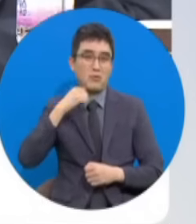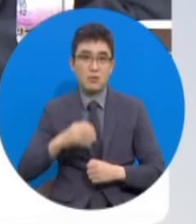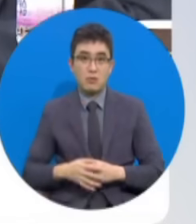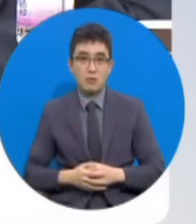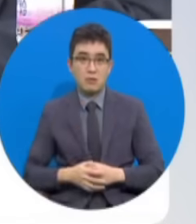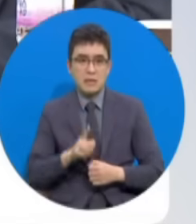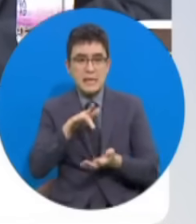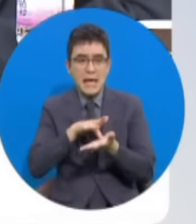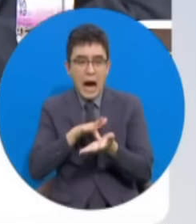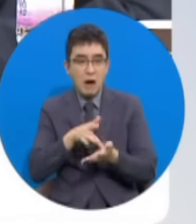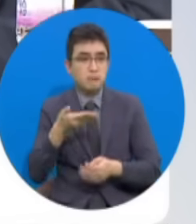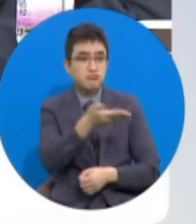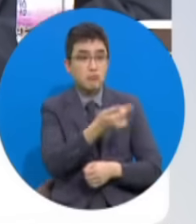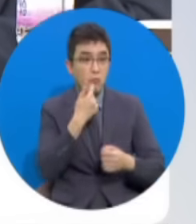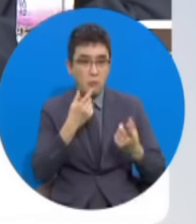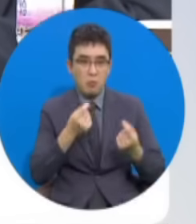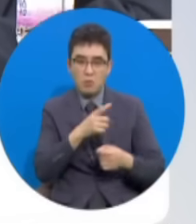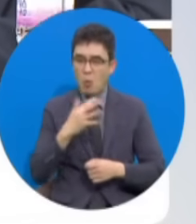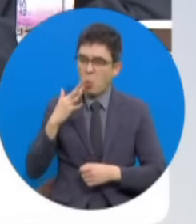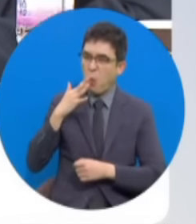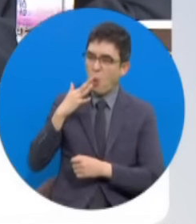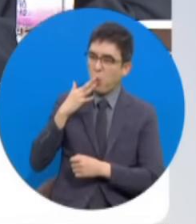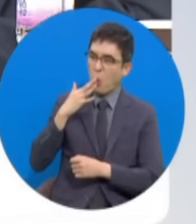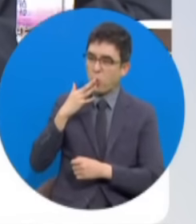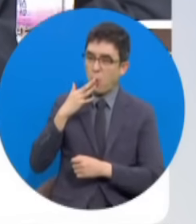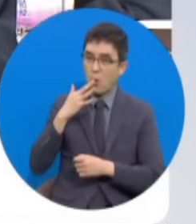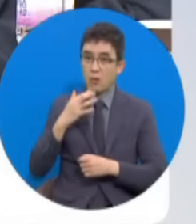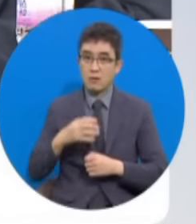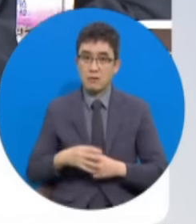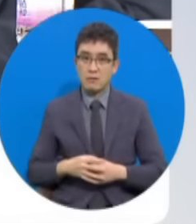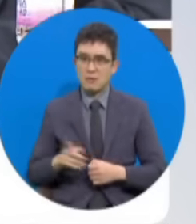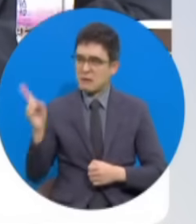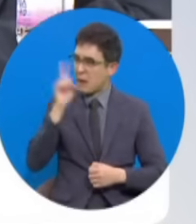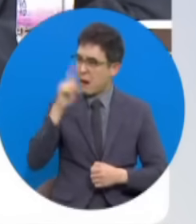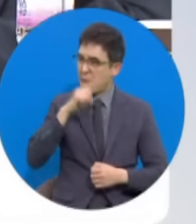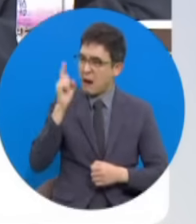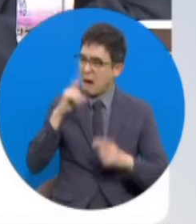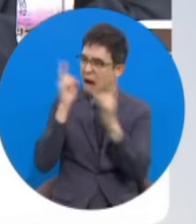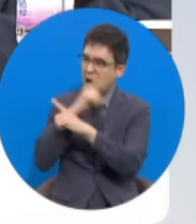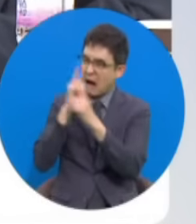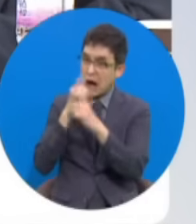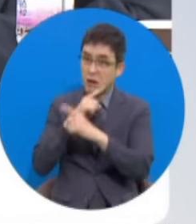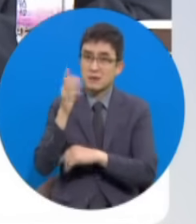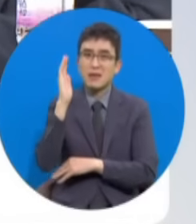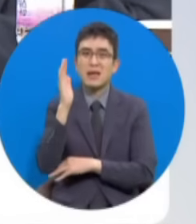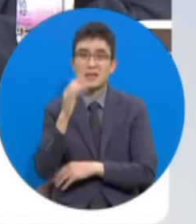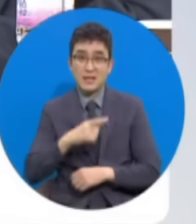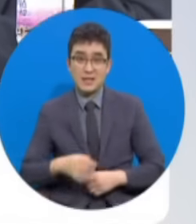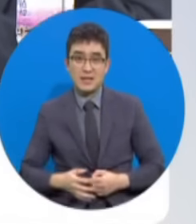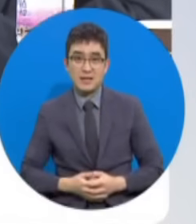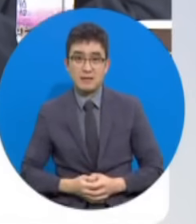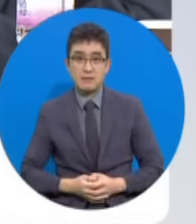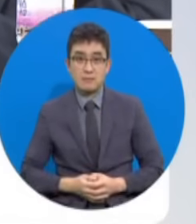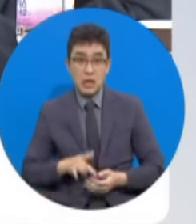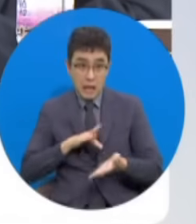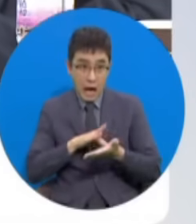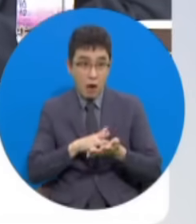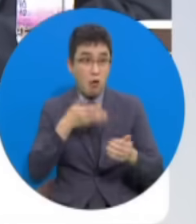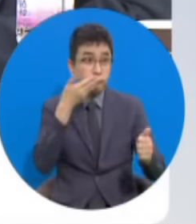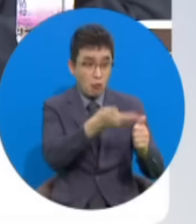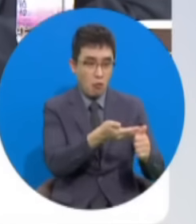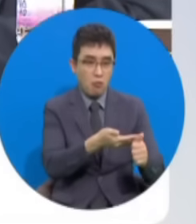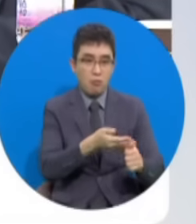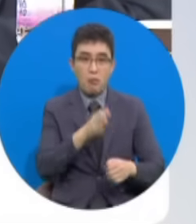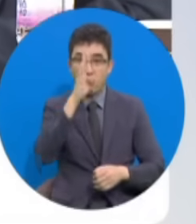약을 독약이라고 생각하면서 왜 나한테 독약을 주냐. 왜 민주당에 독약을 주냐. 이런 얘기를 하는 거예요. 그럼 약을 먹어야지 병이 나을